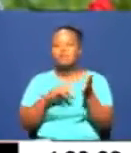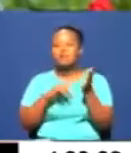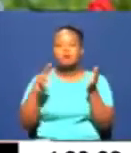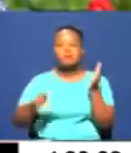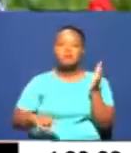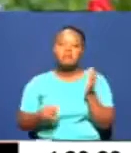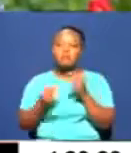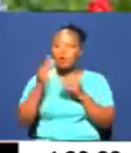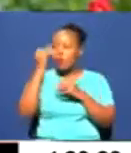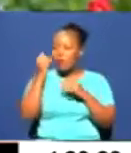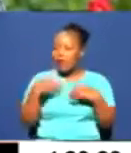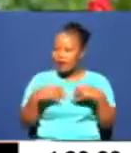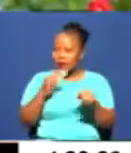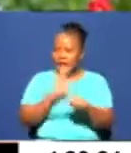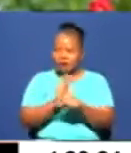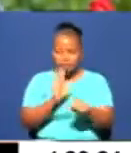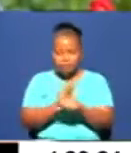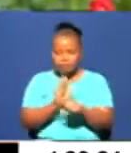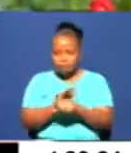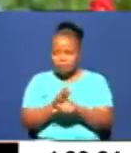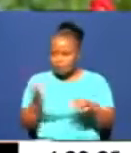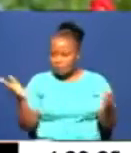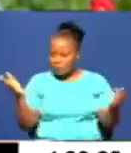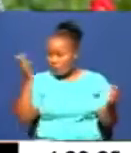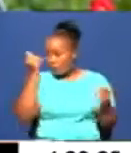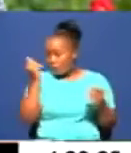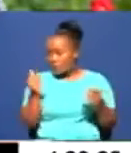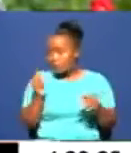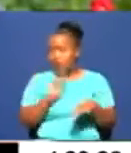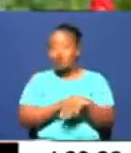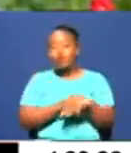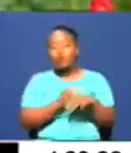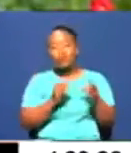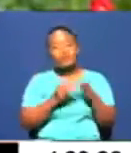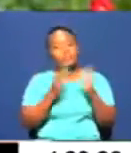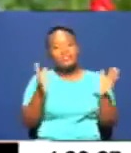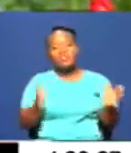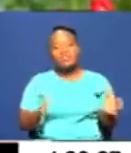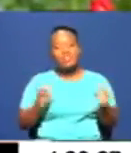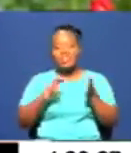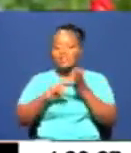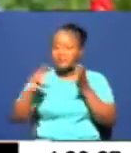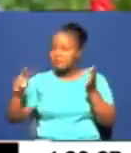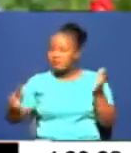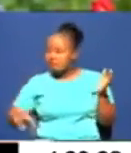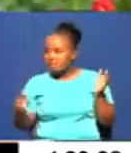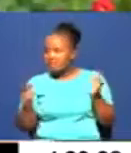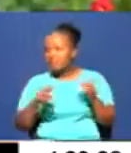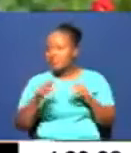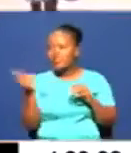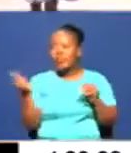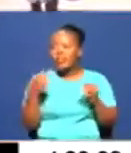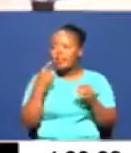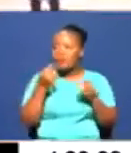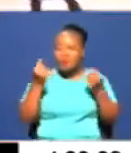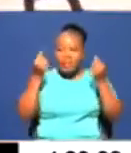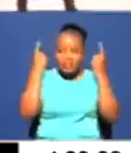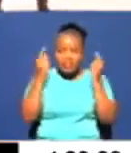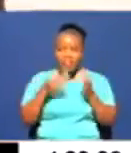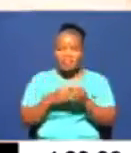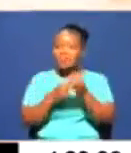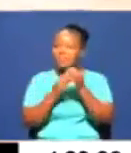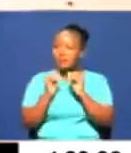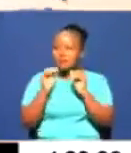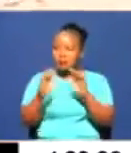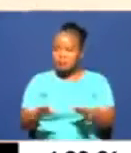imeharibika sana, because wenye uongozi bora walibaki nje, watu wengine wakaingia, wenye ambao hata hawakuwa naelewa uongozi ni nini.